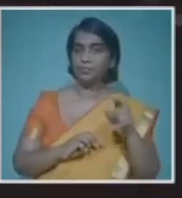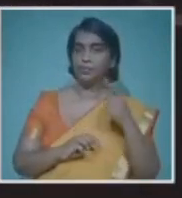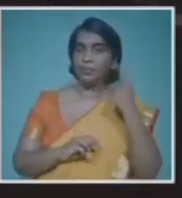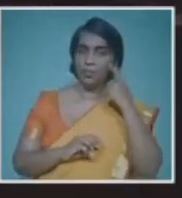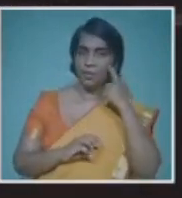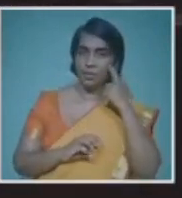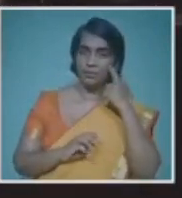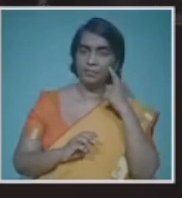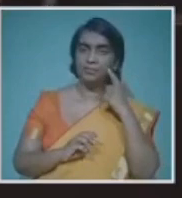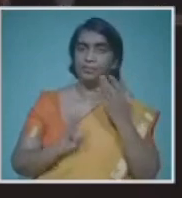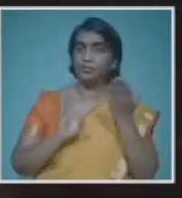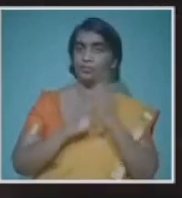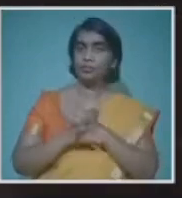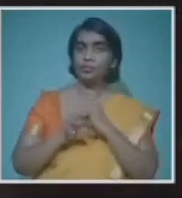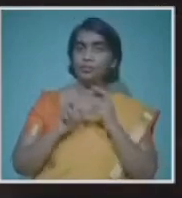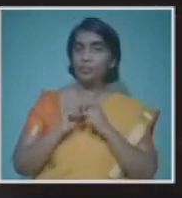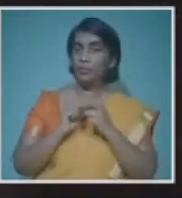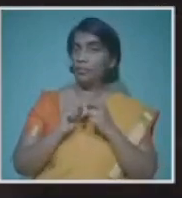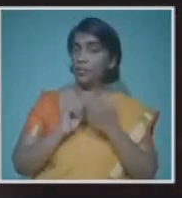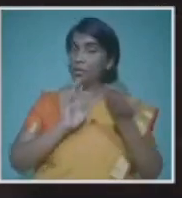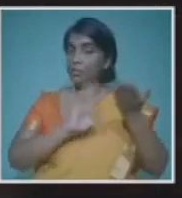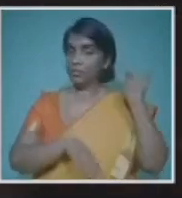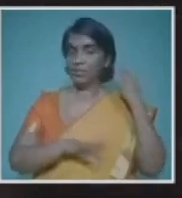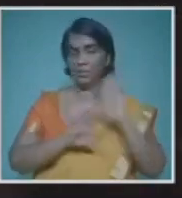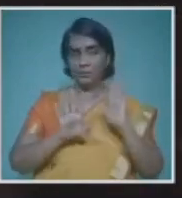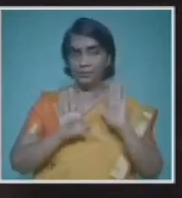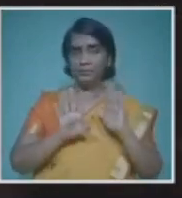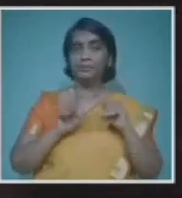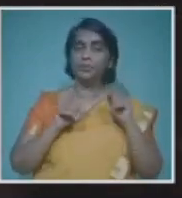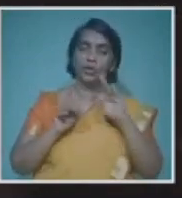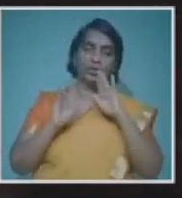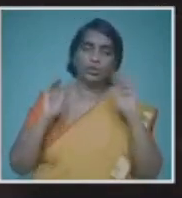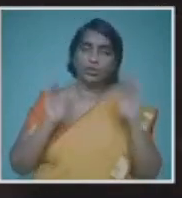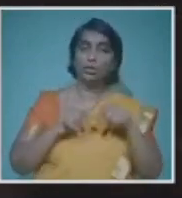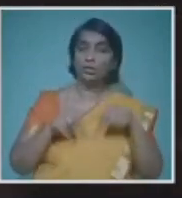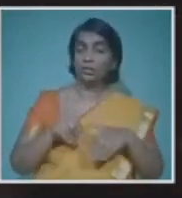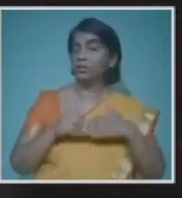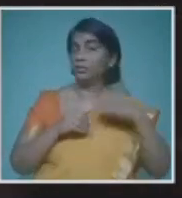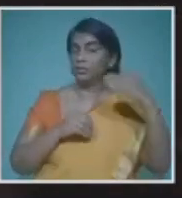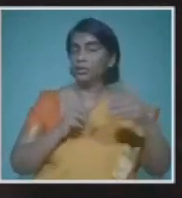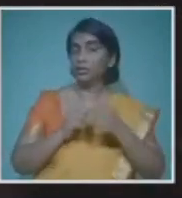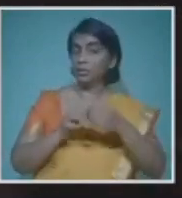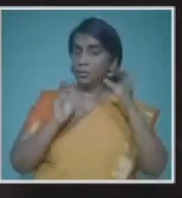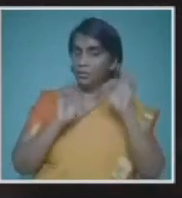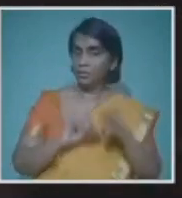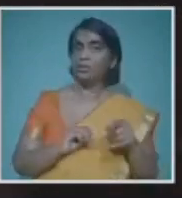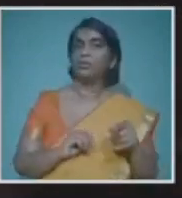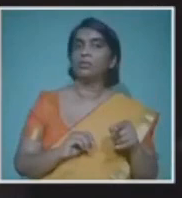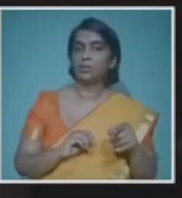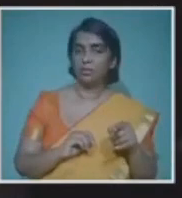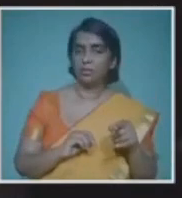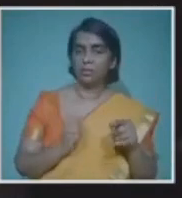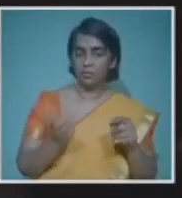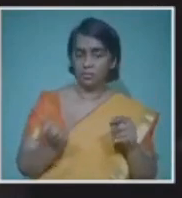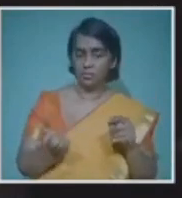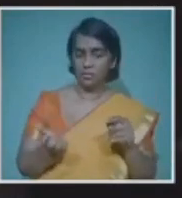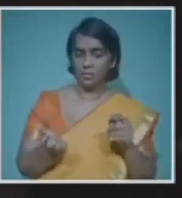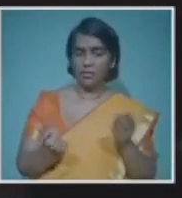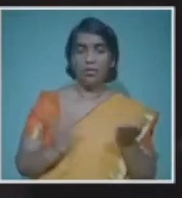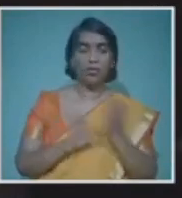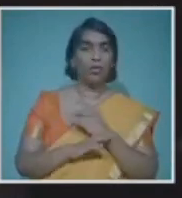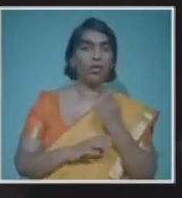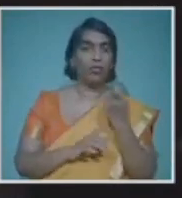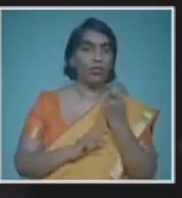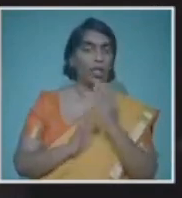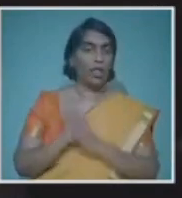මේක අතීතයට බලපාන පරිදි බැරි වුණත් අඩුගානේ මේක මෙතනින් එහාට නොවෙන්න නම් කලින් මුදල්